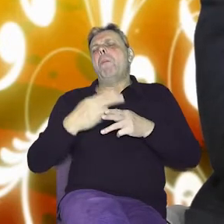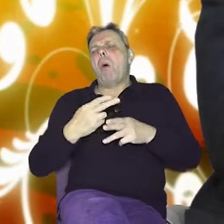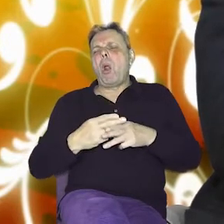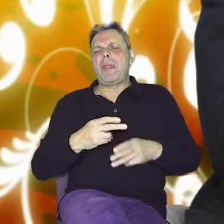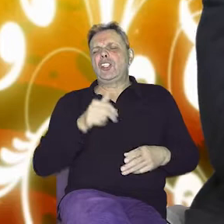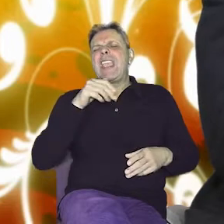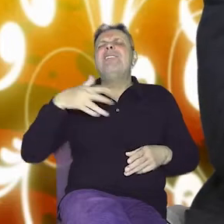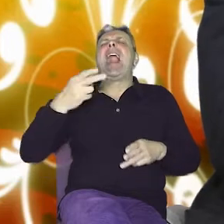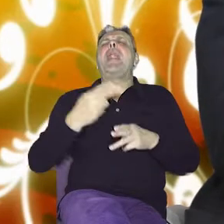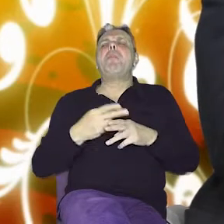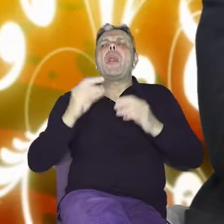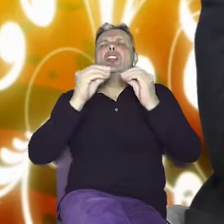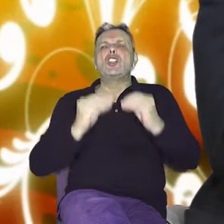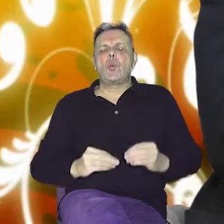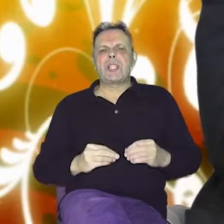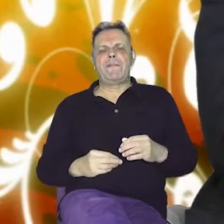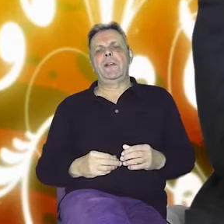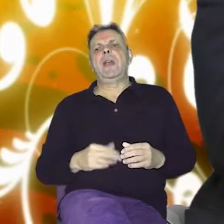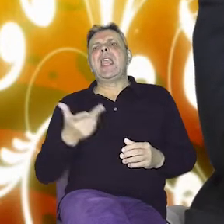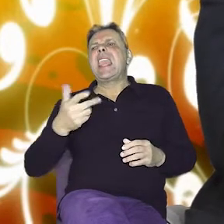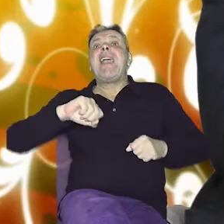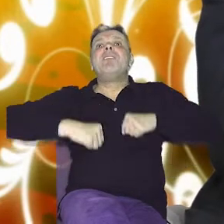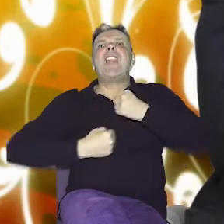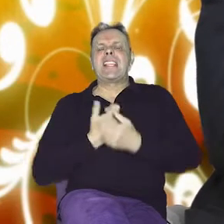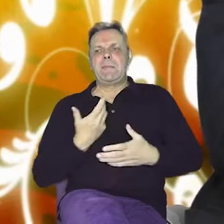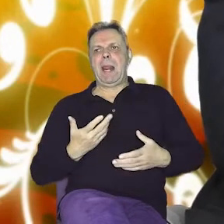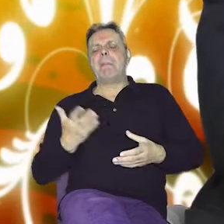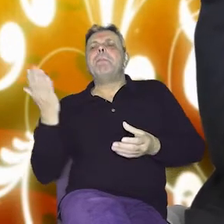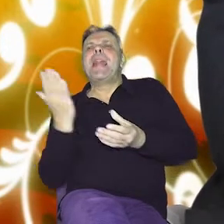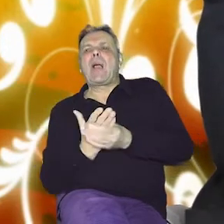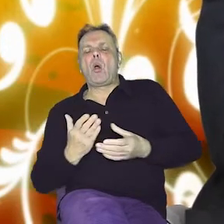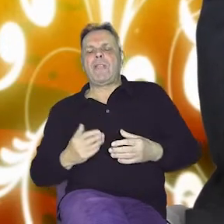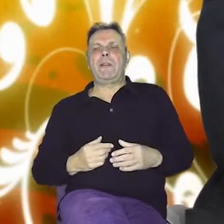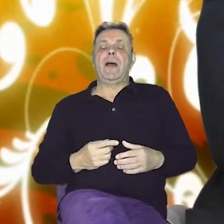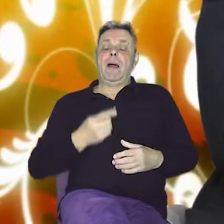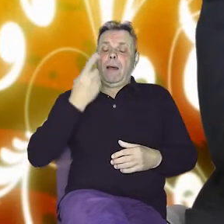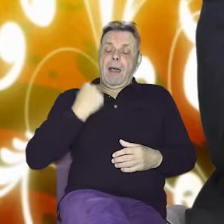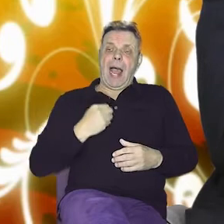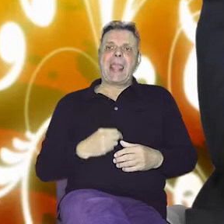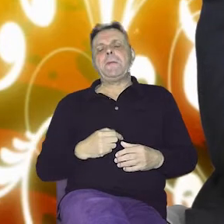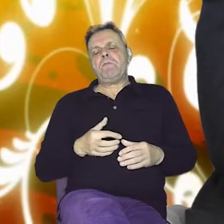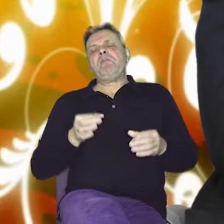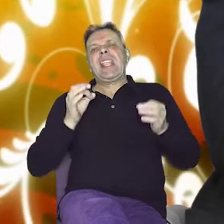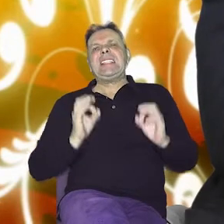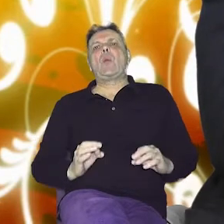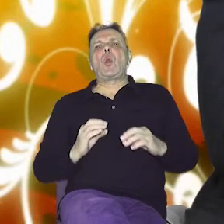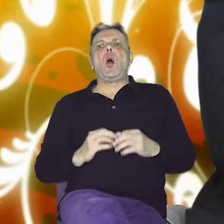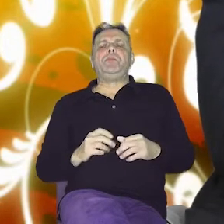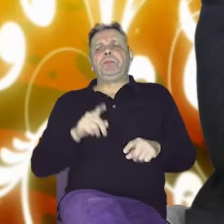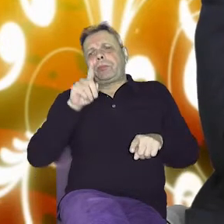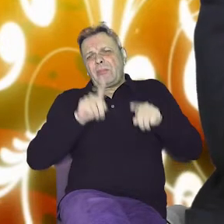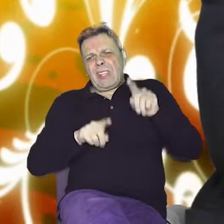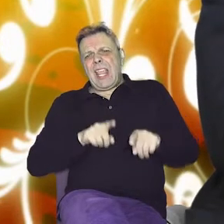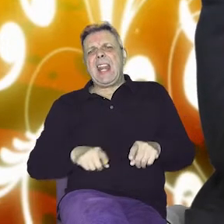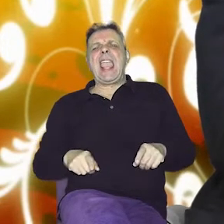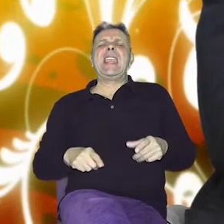a i mislim i vanbolnički sustav, izuzetno fleksibilna i prilagodljiva. Ja? Međutim, zasigurno